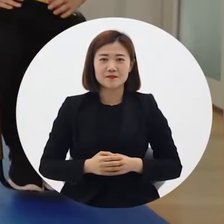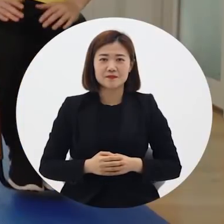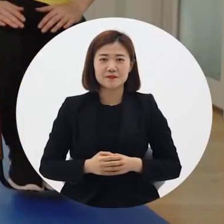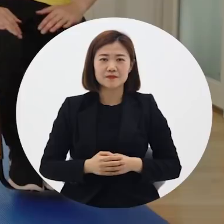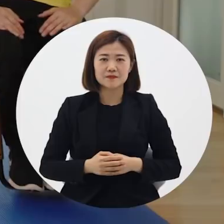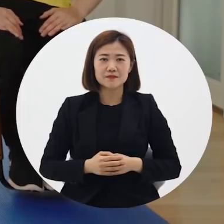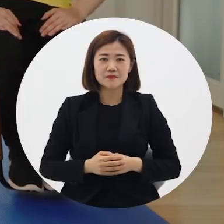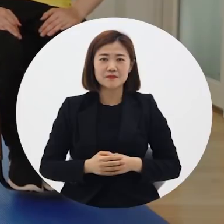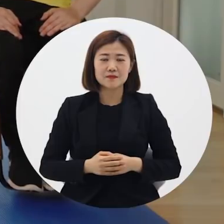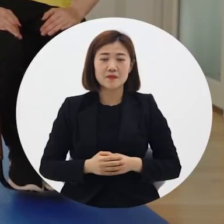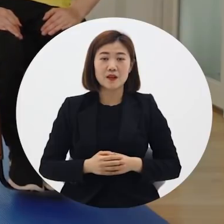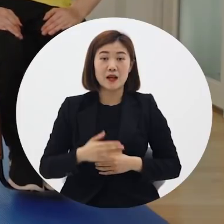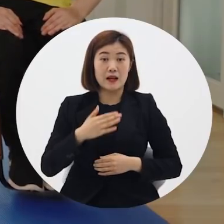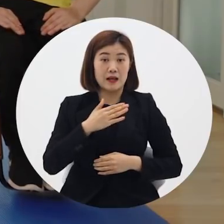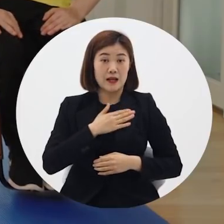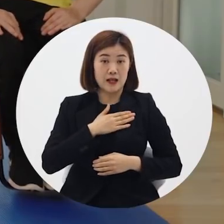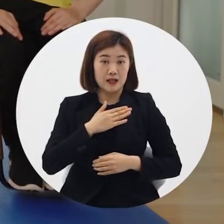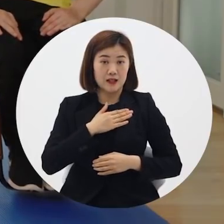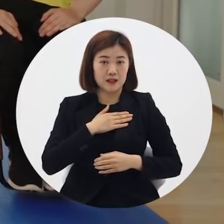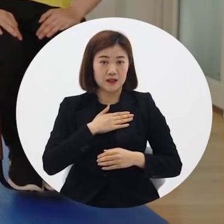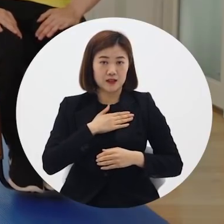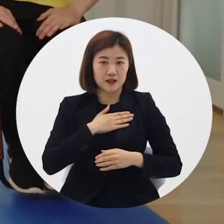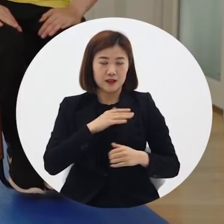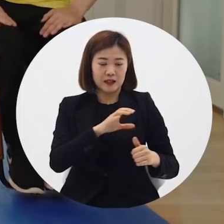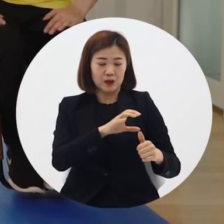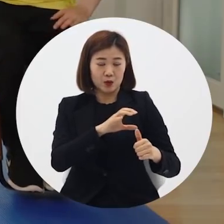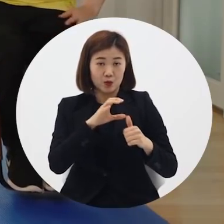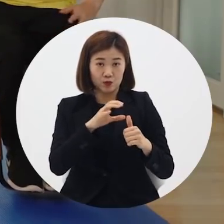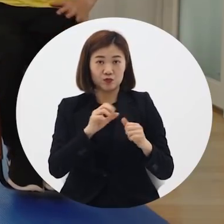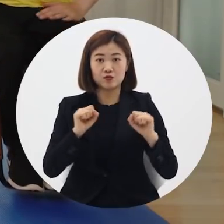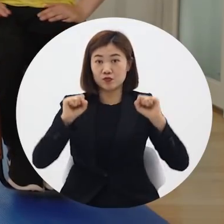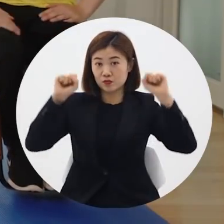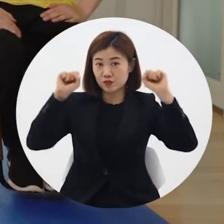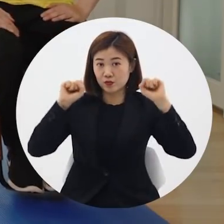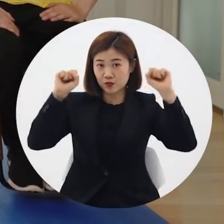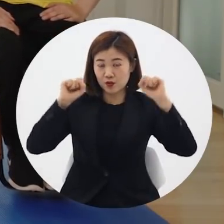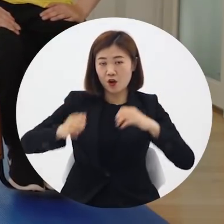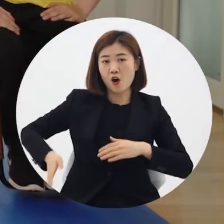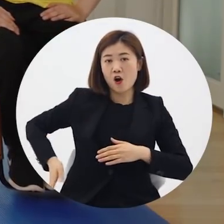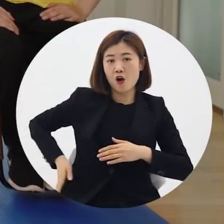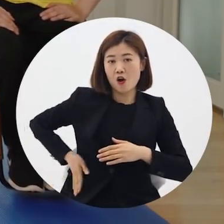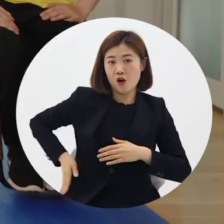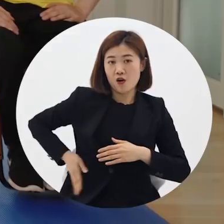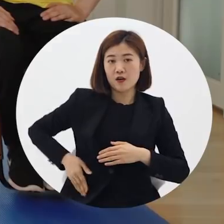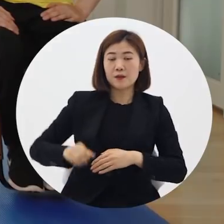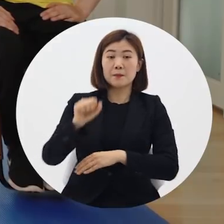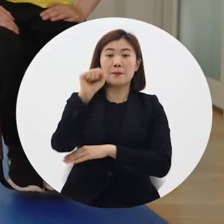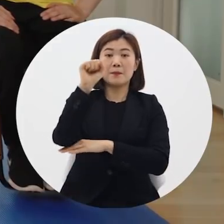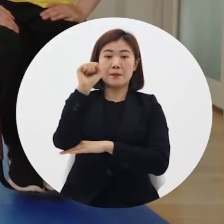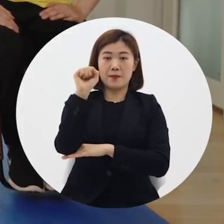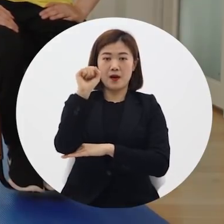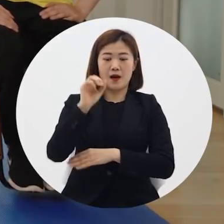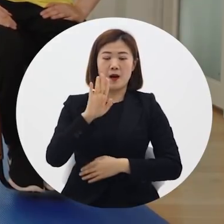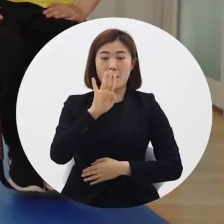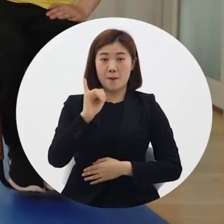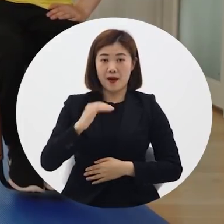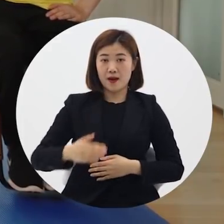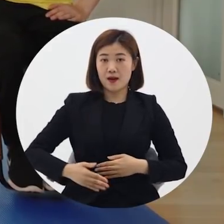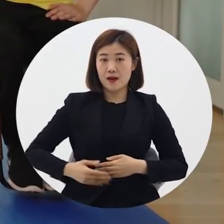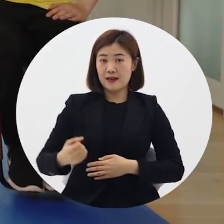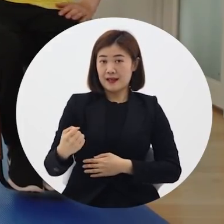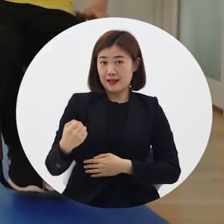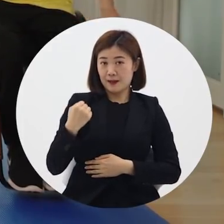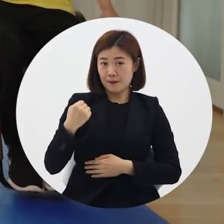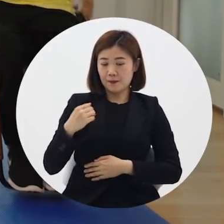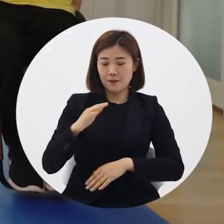자, 이번에는 가슴 스트레칭의 응용 동작입니다. 허리를 곧게 핀 상태에서 복부에 긴장감을 주시고